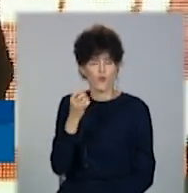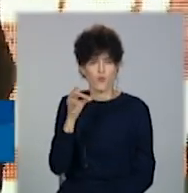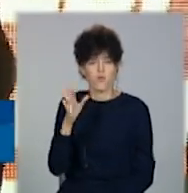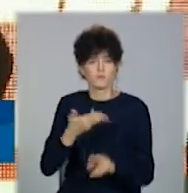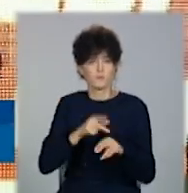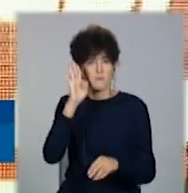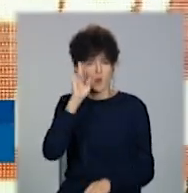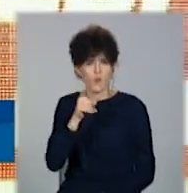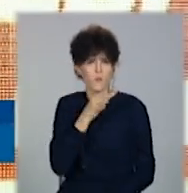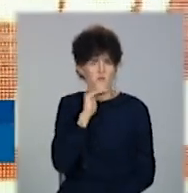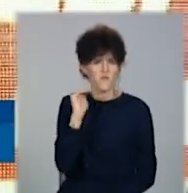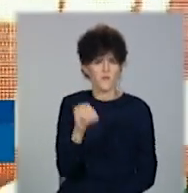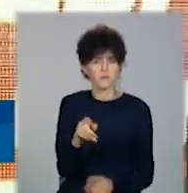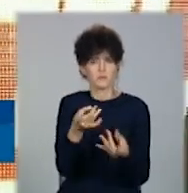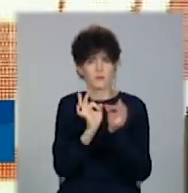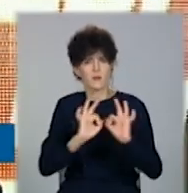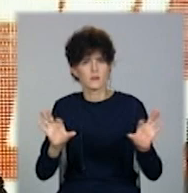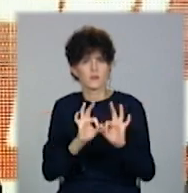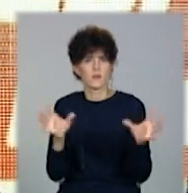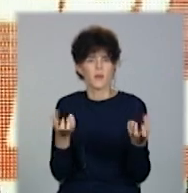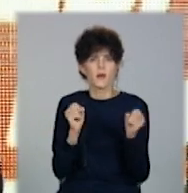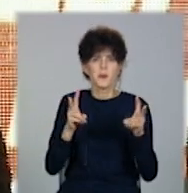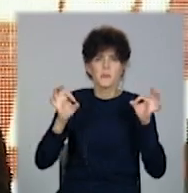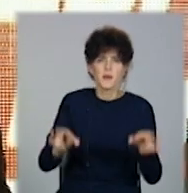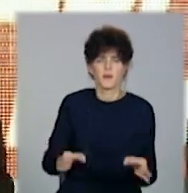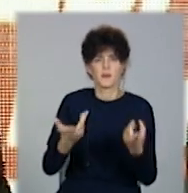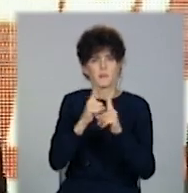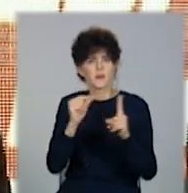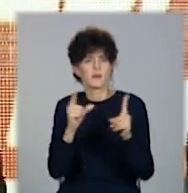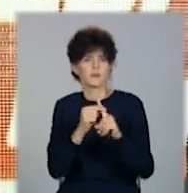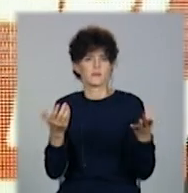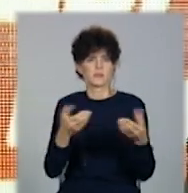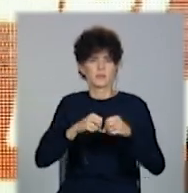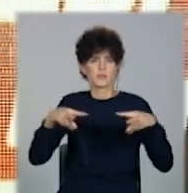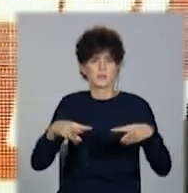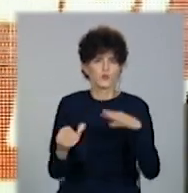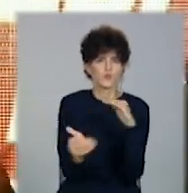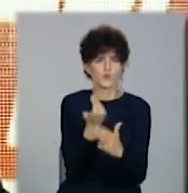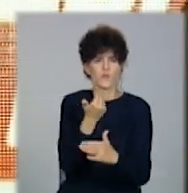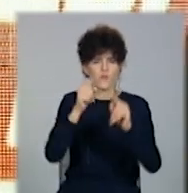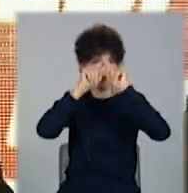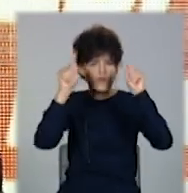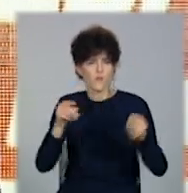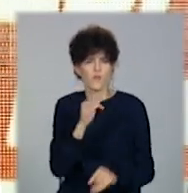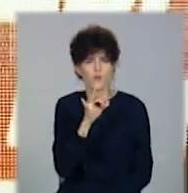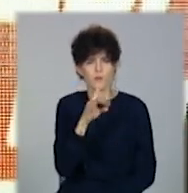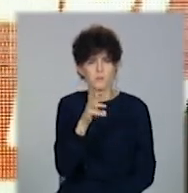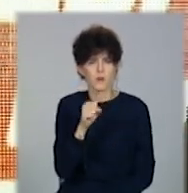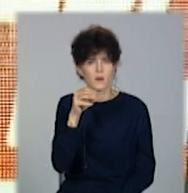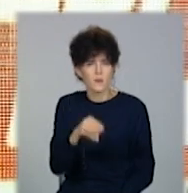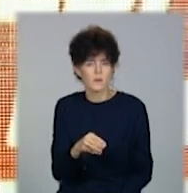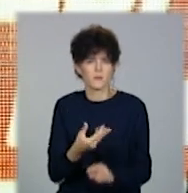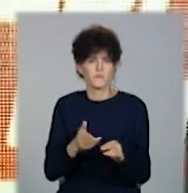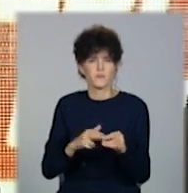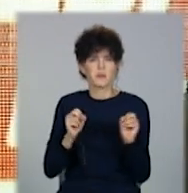Отсюда і вистрілюють якісь совершенно неформатні стартапи. Ну, собственно, они создают новые форматы. Теперь все форматным является. Да?